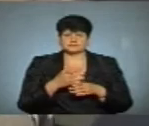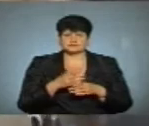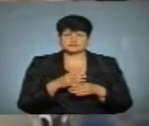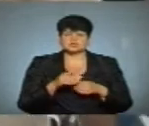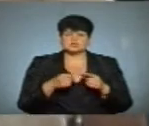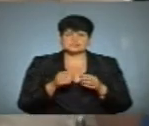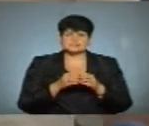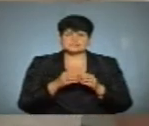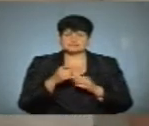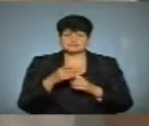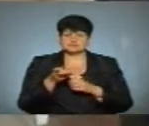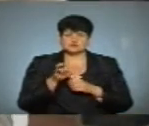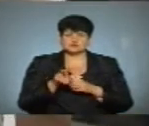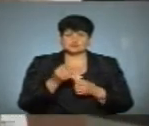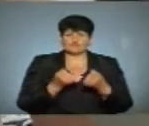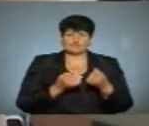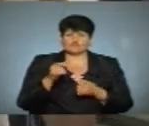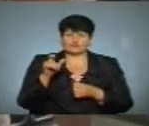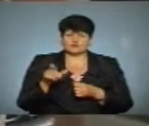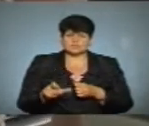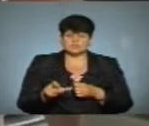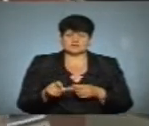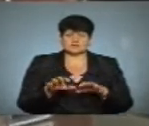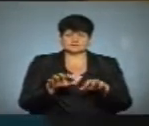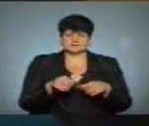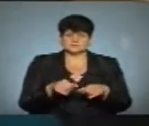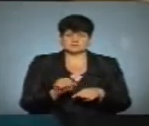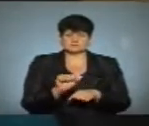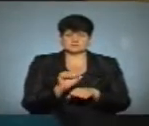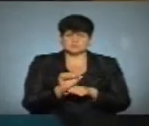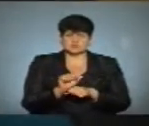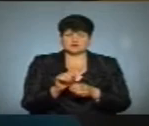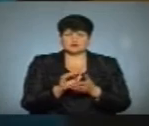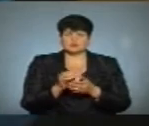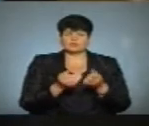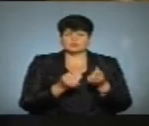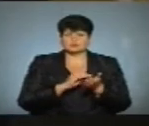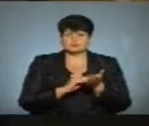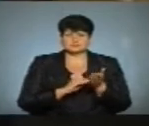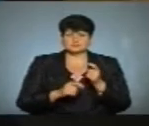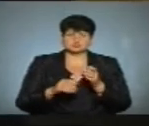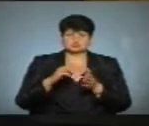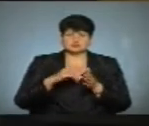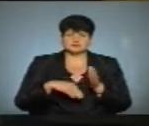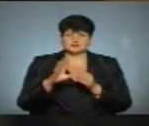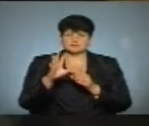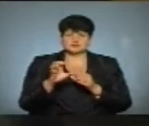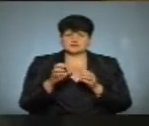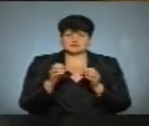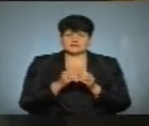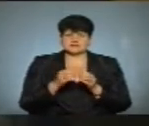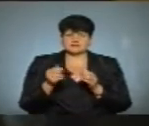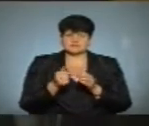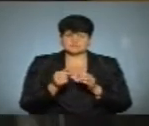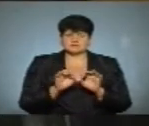хвилин прийшов водій. Евакуацію автомобіля зупинили. Водію виписали штраф 510 гривень за порушення правил паркування.